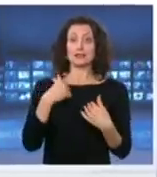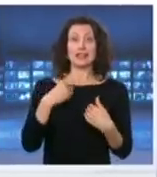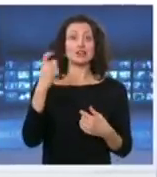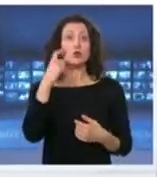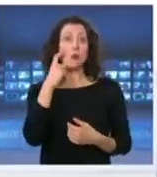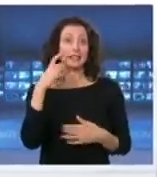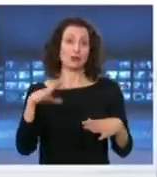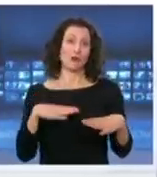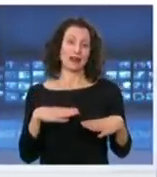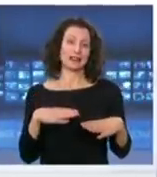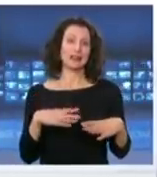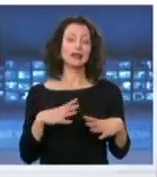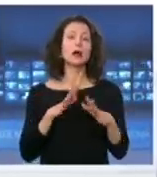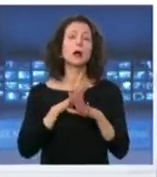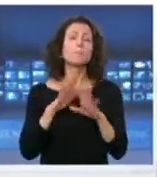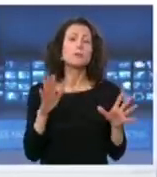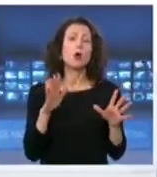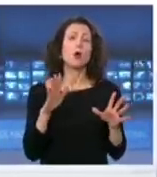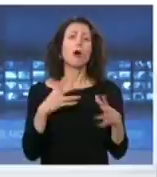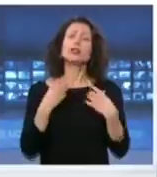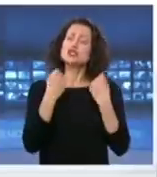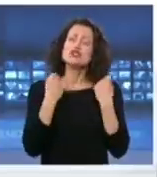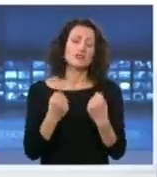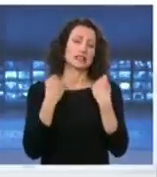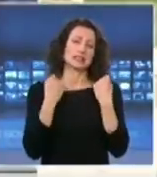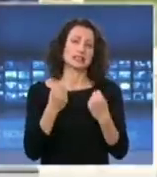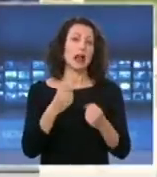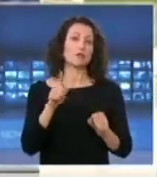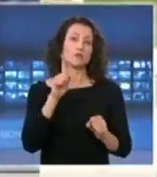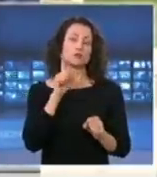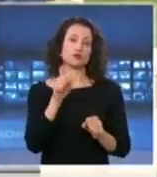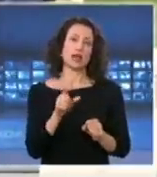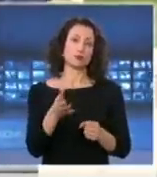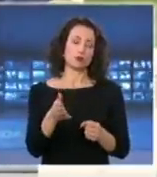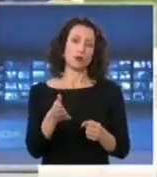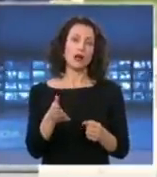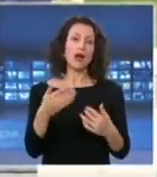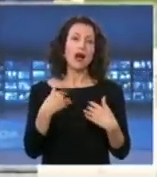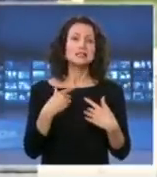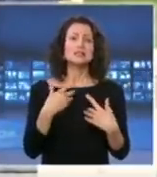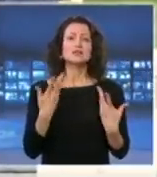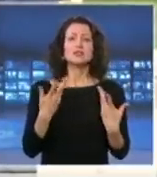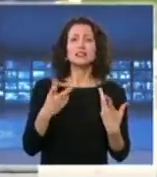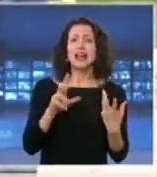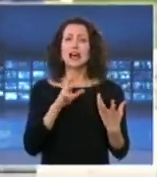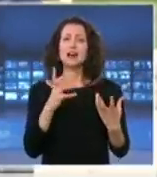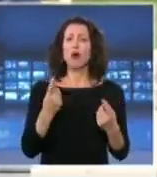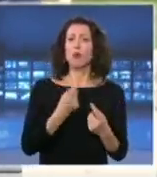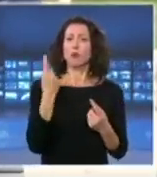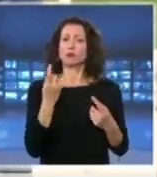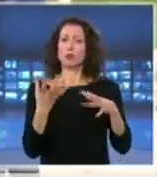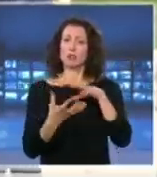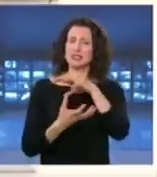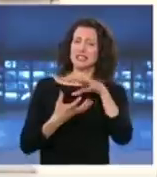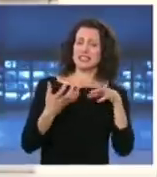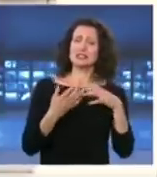Банско. Много живо и здраво да е момчето. Аз съм в такава критична възраст и много благодаря.